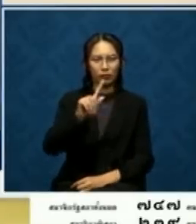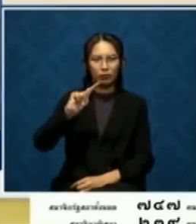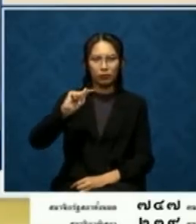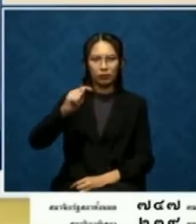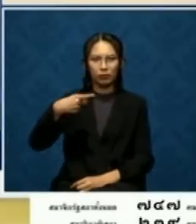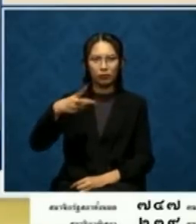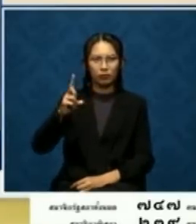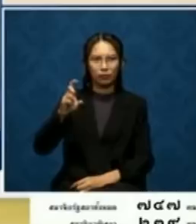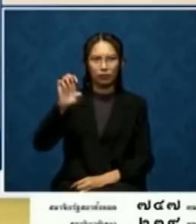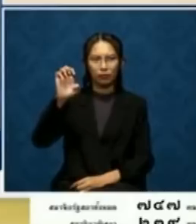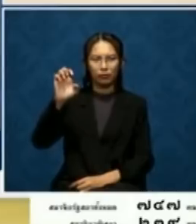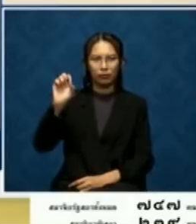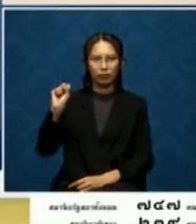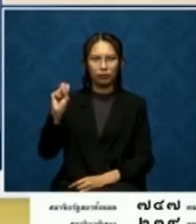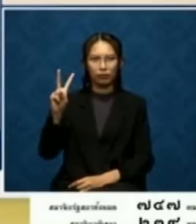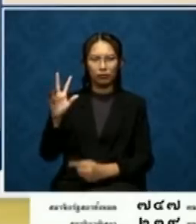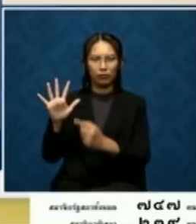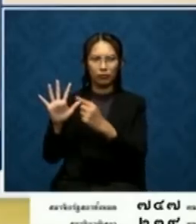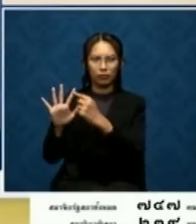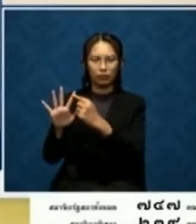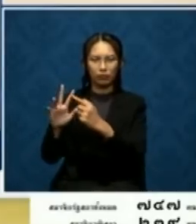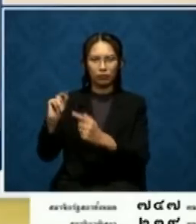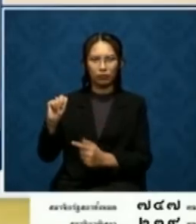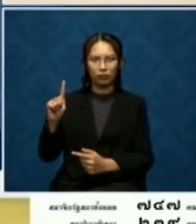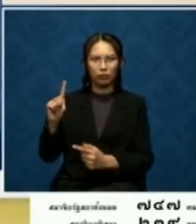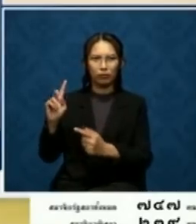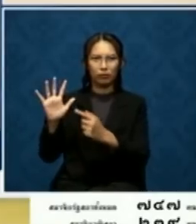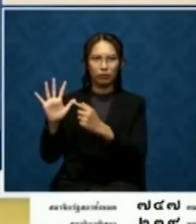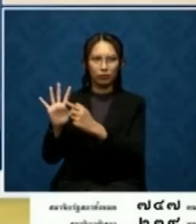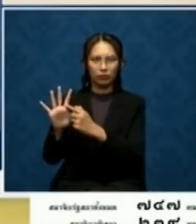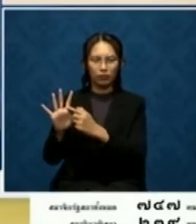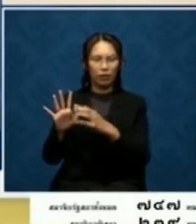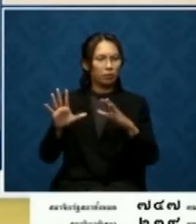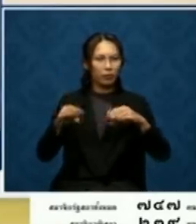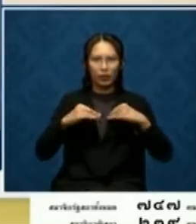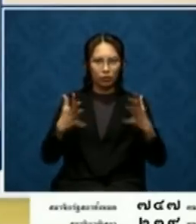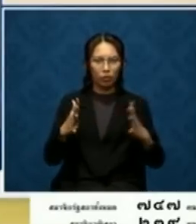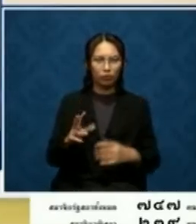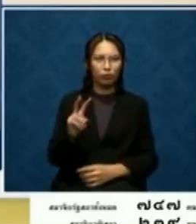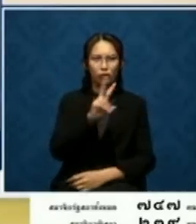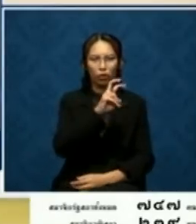ครับและคิดว่านโยบายนี้ในมุมมองของอาจารย์กฤษฎาคิดว่าม